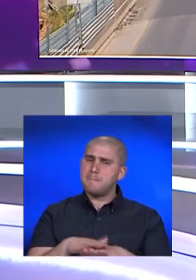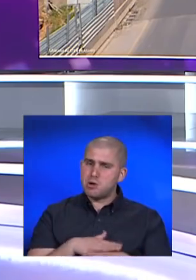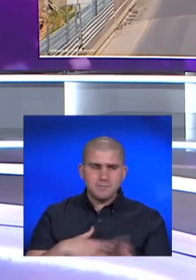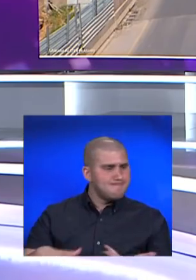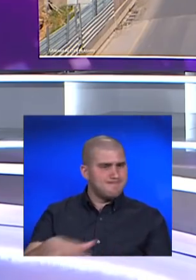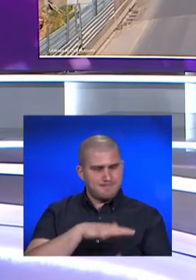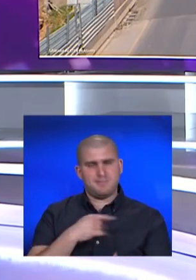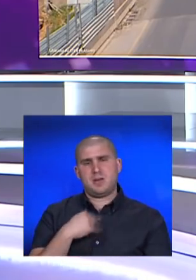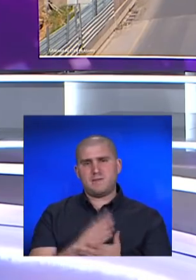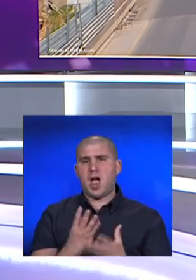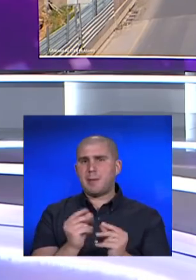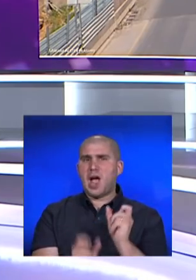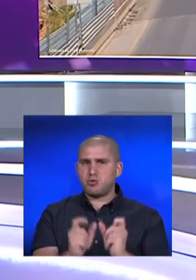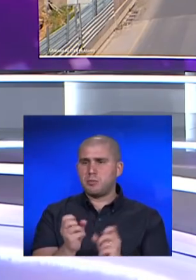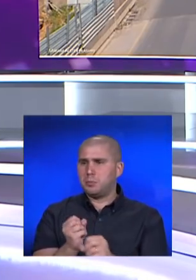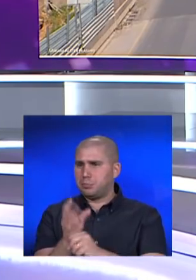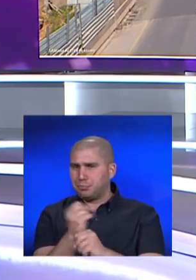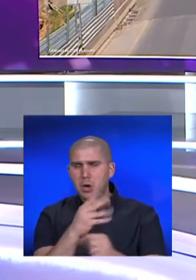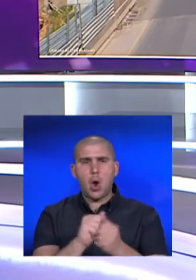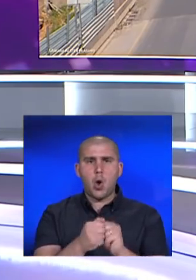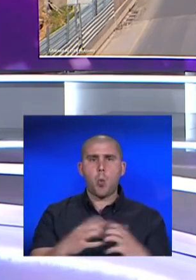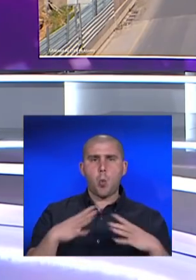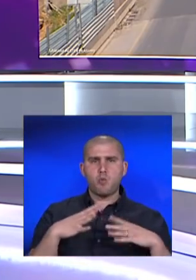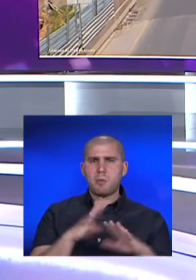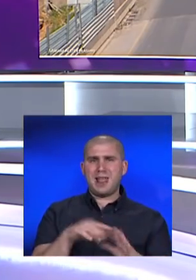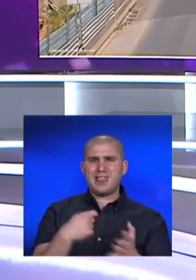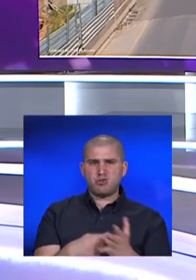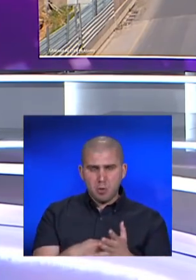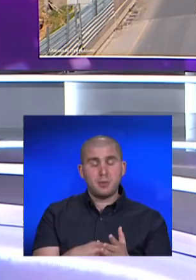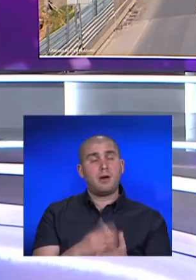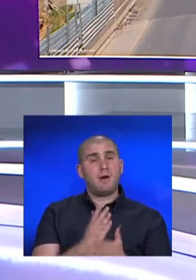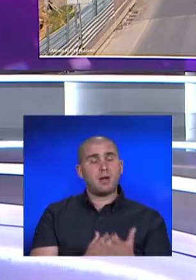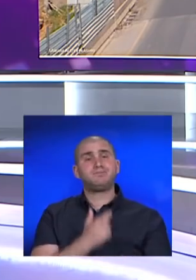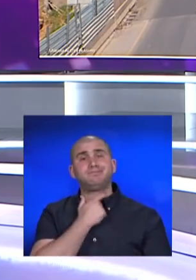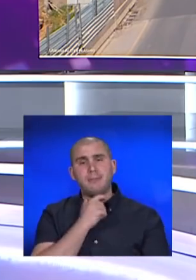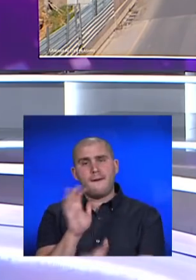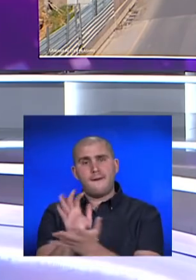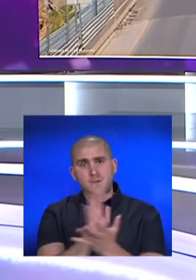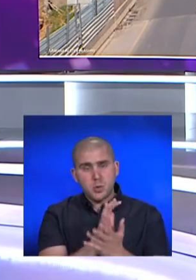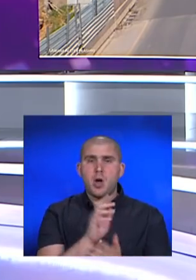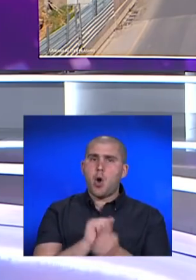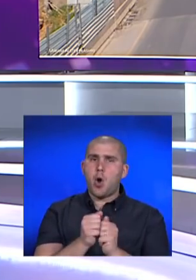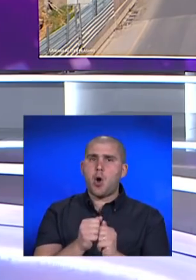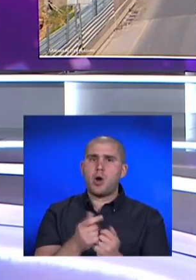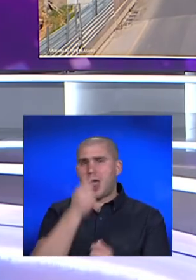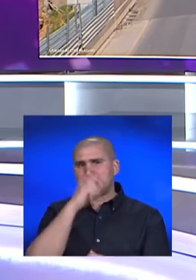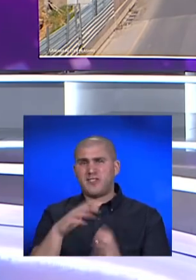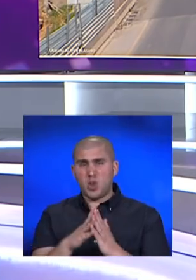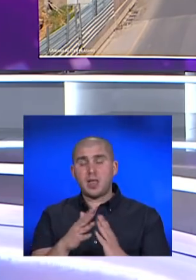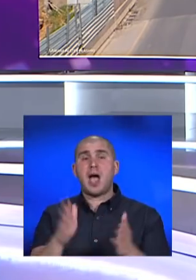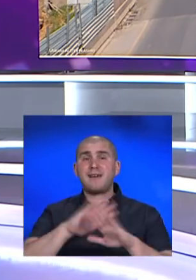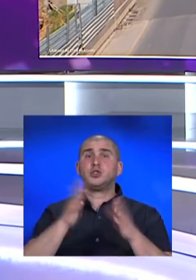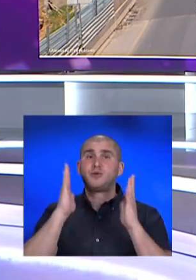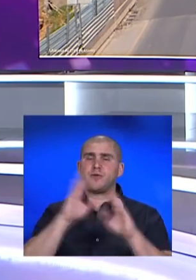מוקפים באנשים שפוטרו או הוצאו לחופשה ללא תשלום, מי שנאלצים לקחת הלוואות ולפנות דירות. הערב סוף סוף יש גם נתונים